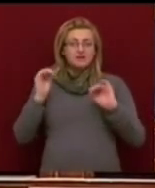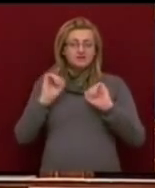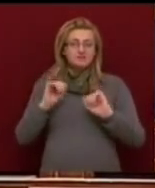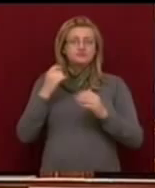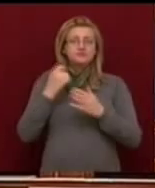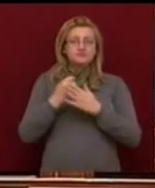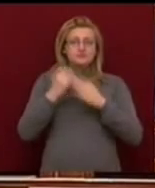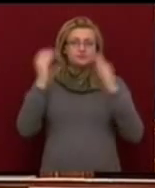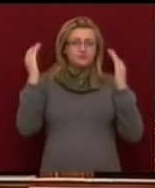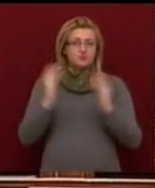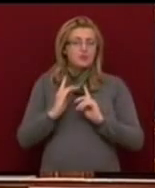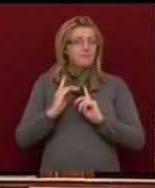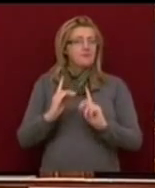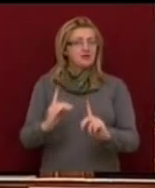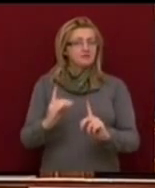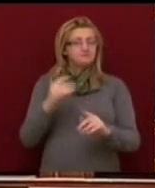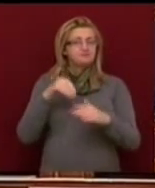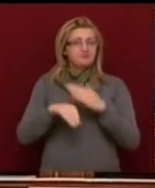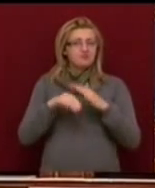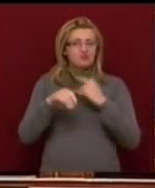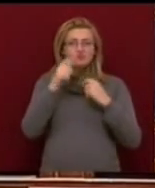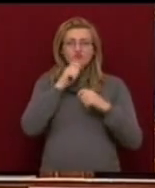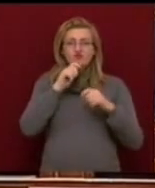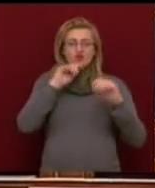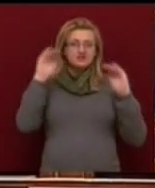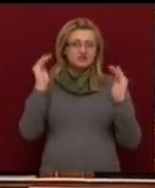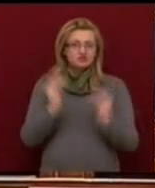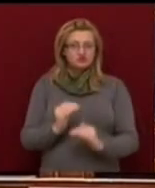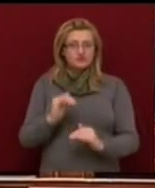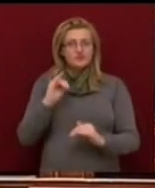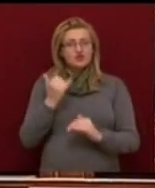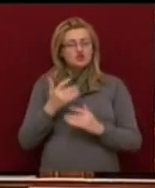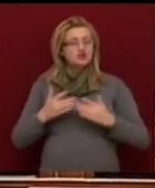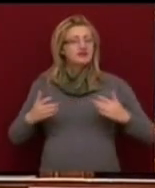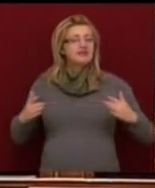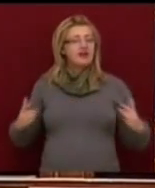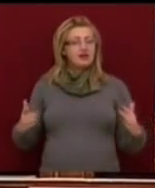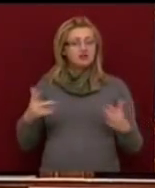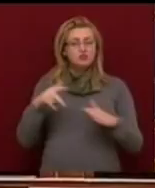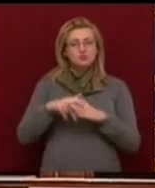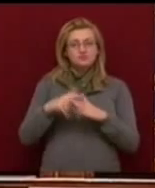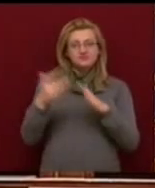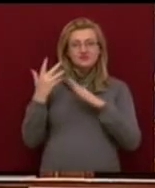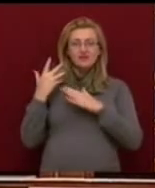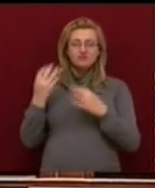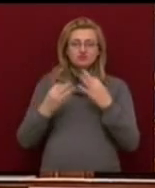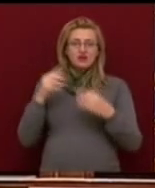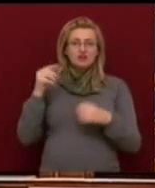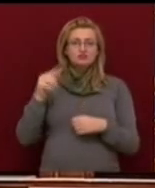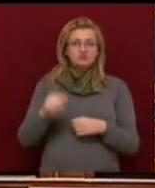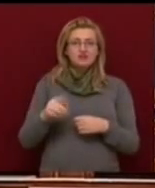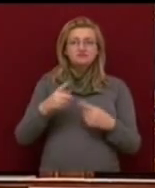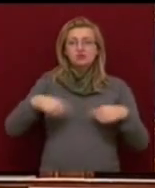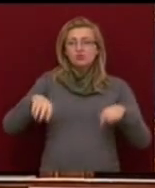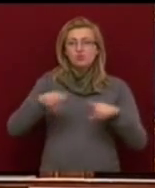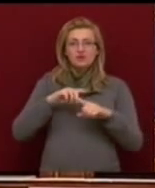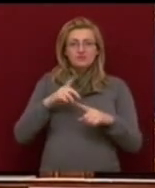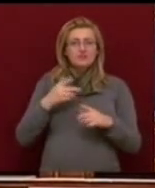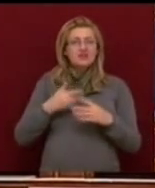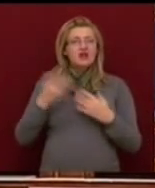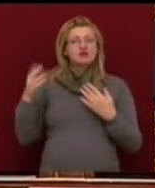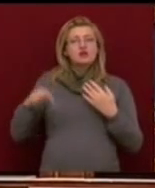adócsökkentéssel megállította a belföldi fogyasztás zuhanását, és kitágította a közterviselésben résztvevők körét a legnagyobb